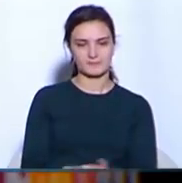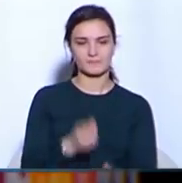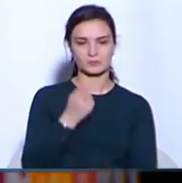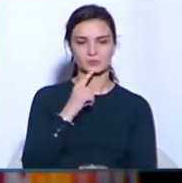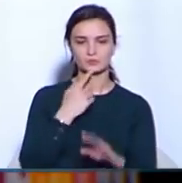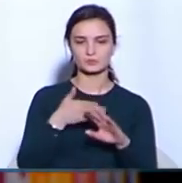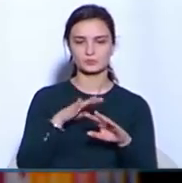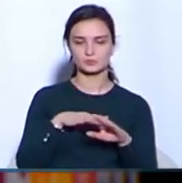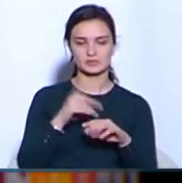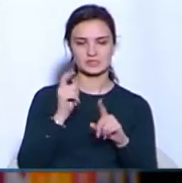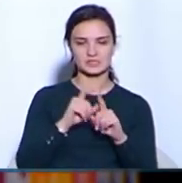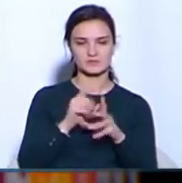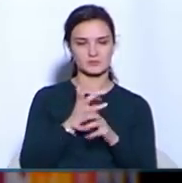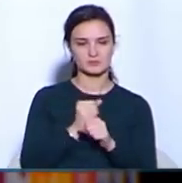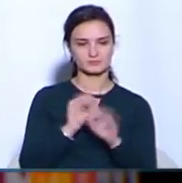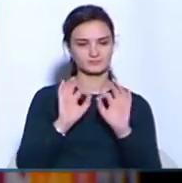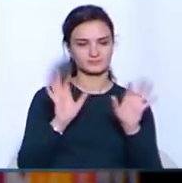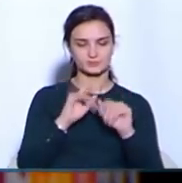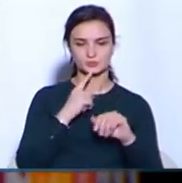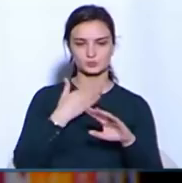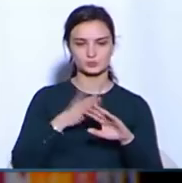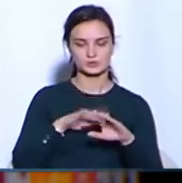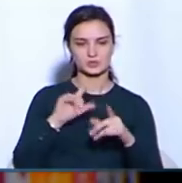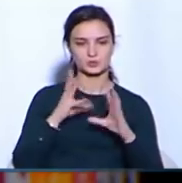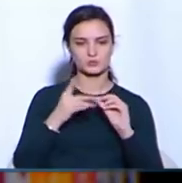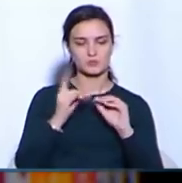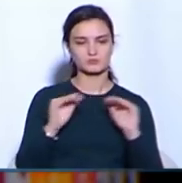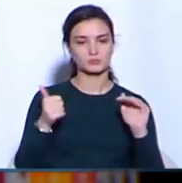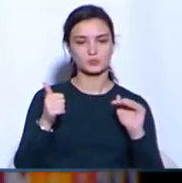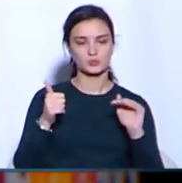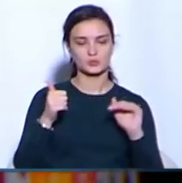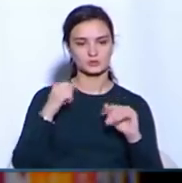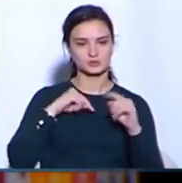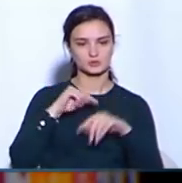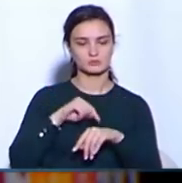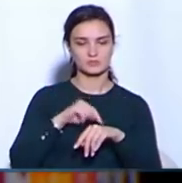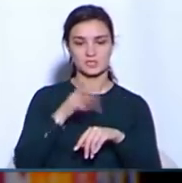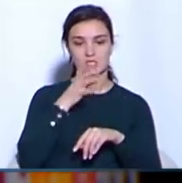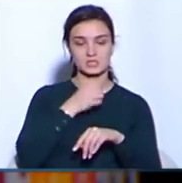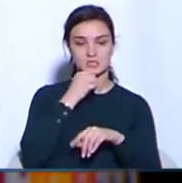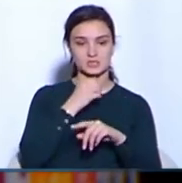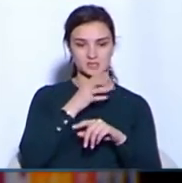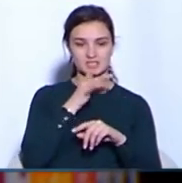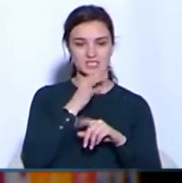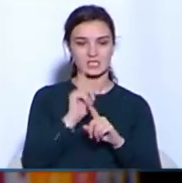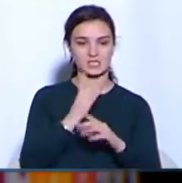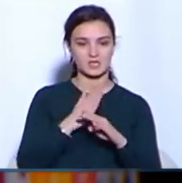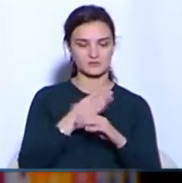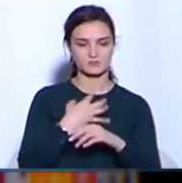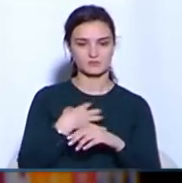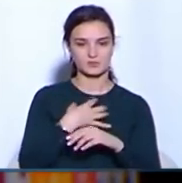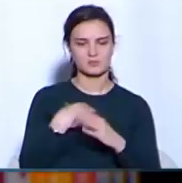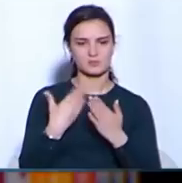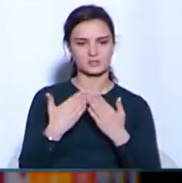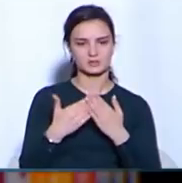ცოტა რთულია ერთი სიტყვით ჩამოაყალიბო როგორ რეაგირებენ ბავშვები ამაზე, იმიტომ რომ აქ ასაკს აქვს ძალიან დიდი მნიშვნელობა.